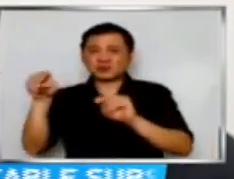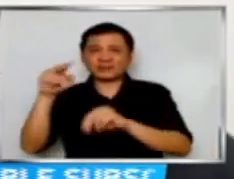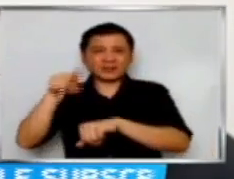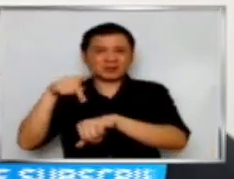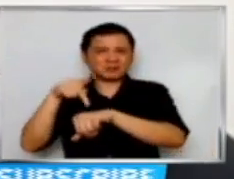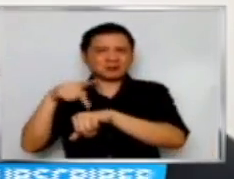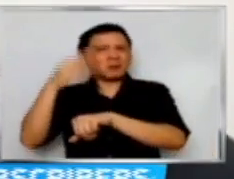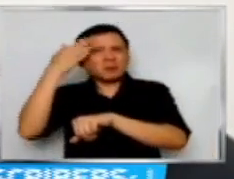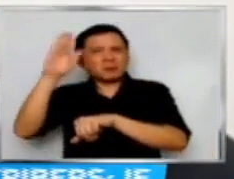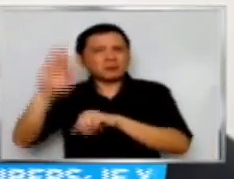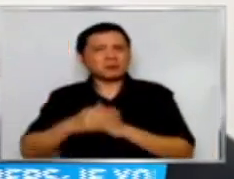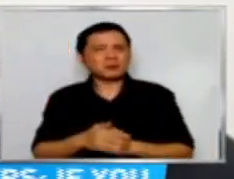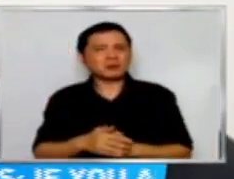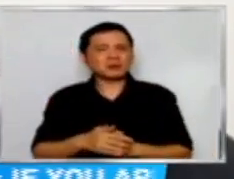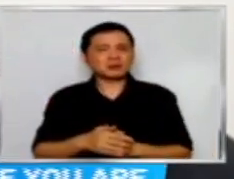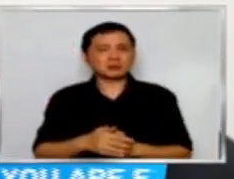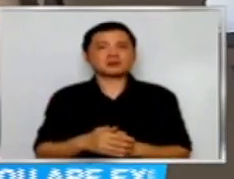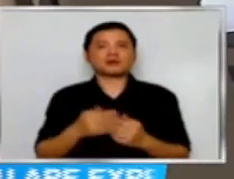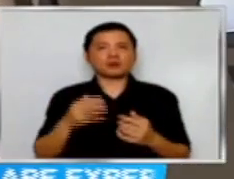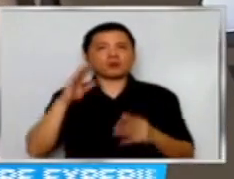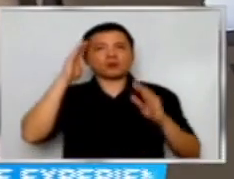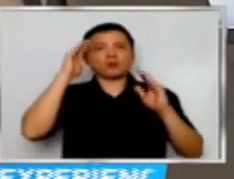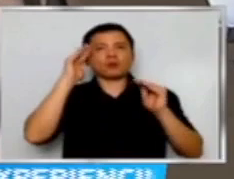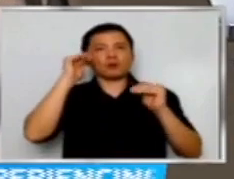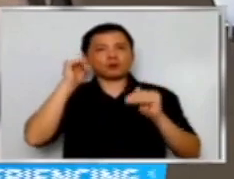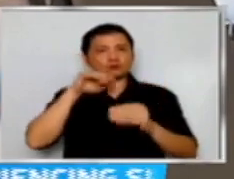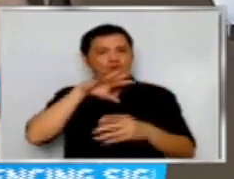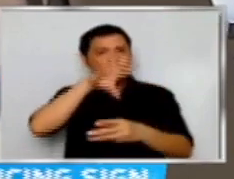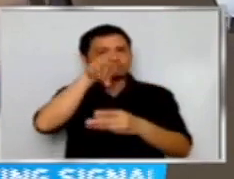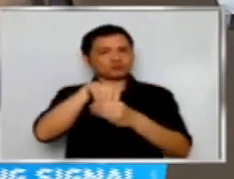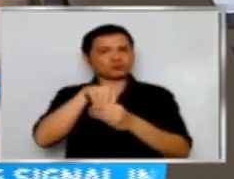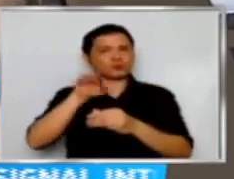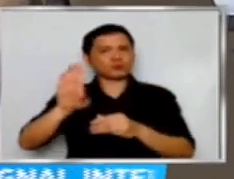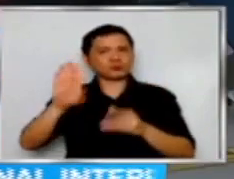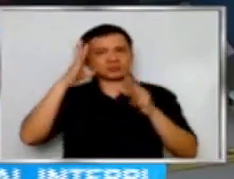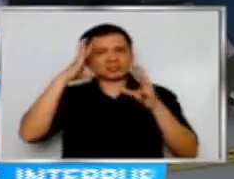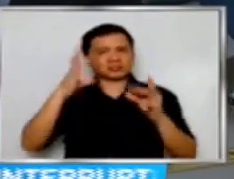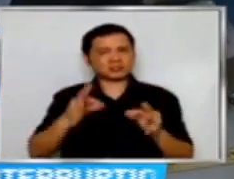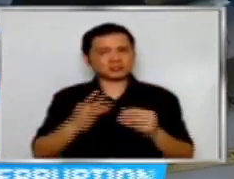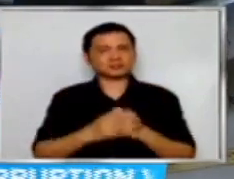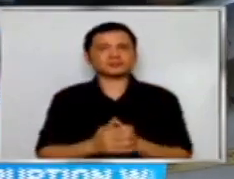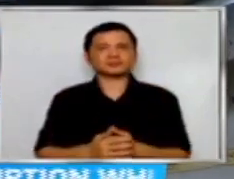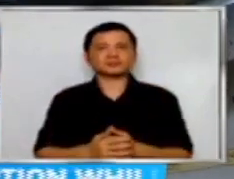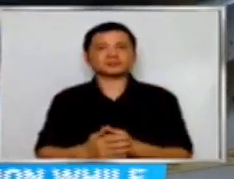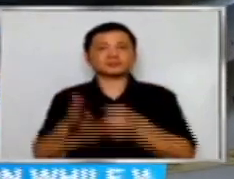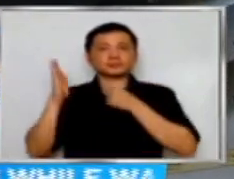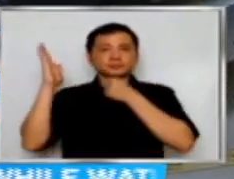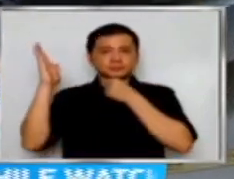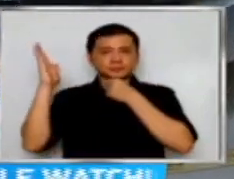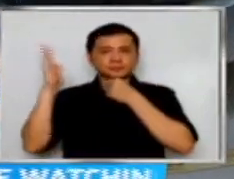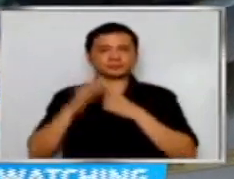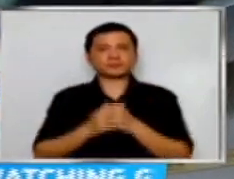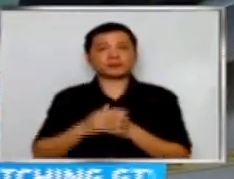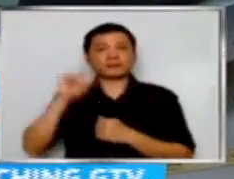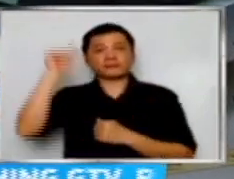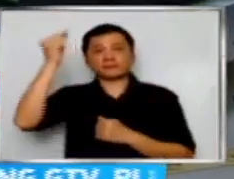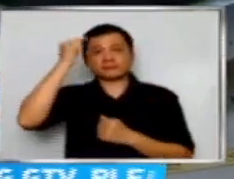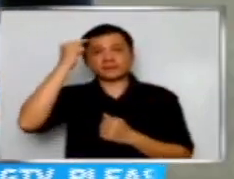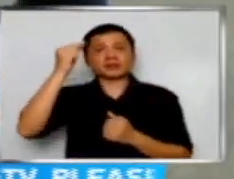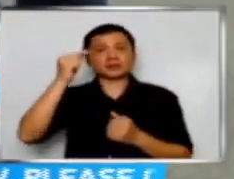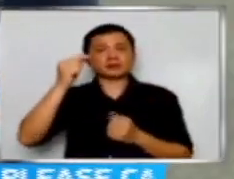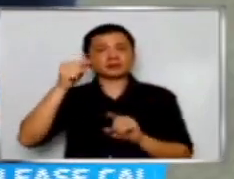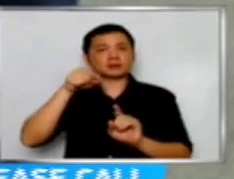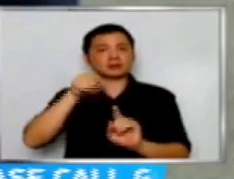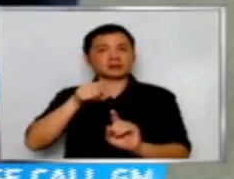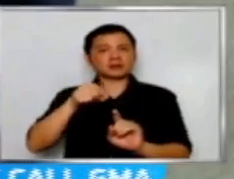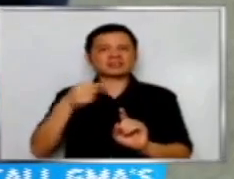consider niyo rin po 'yon. Na pag-isipan niyo po. Nauna nang sinabi ng Philippine government na isa ang kakulangan umano ng quarantine facility sa Pilipinas